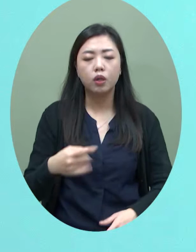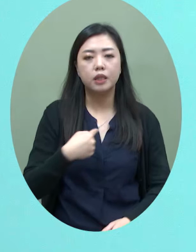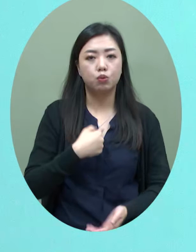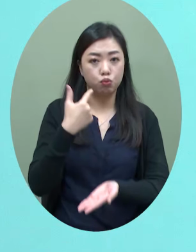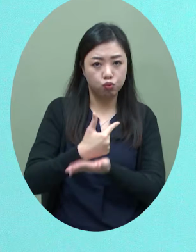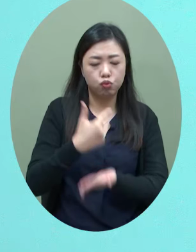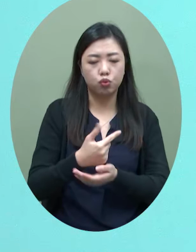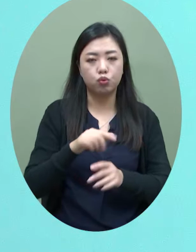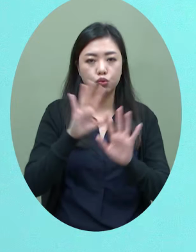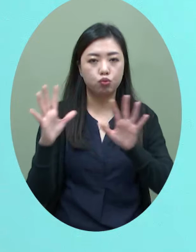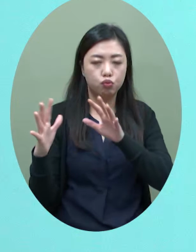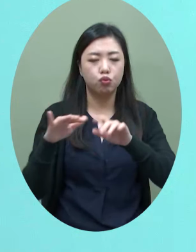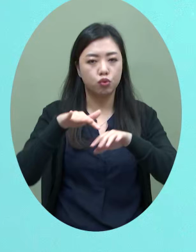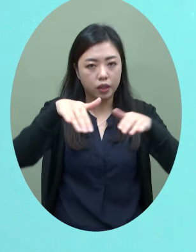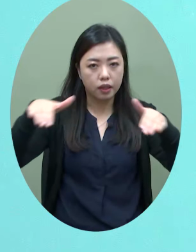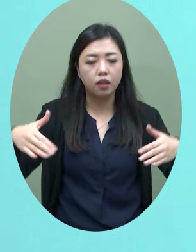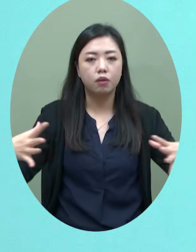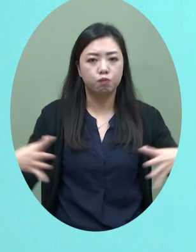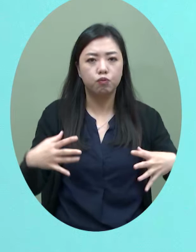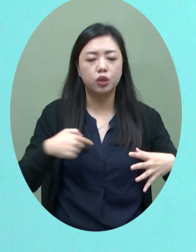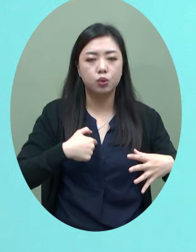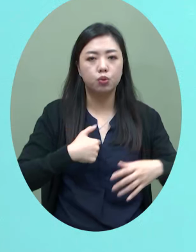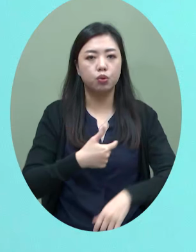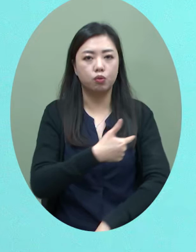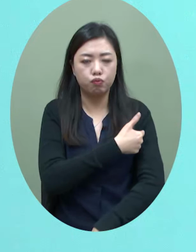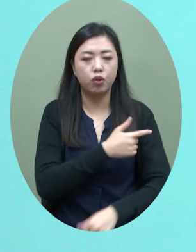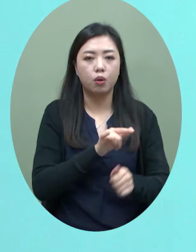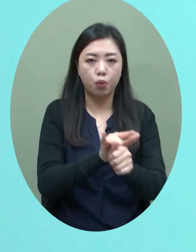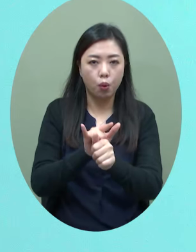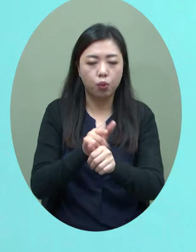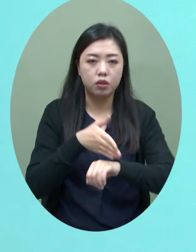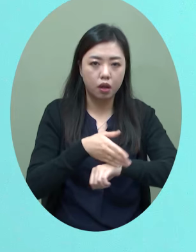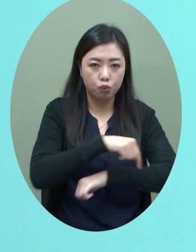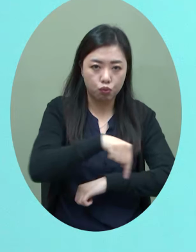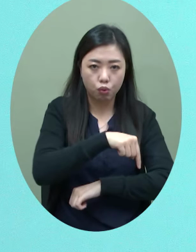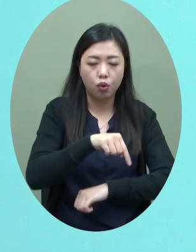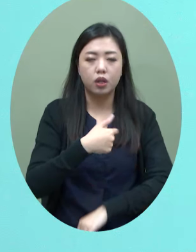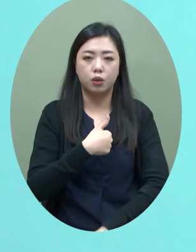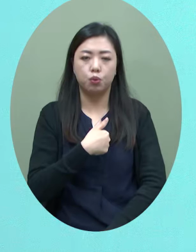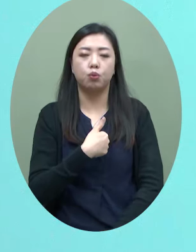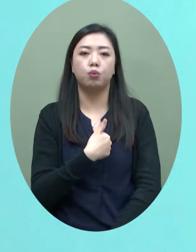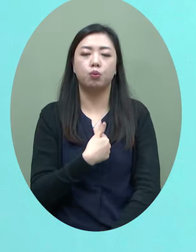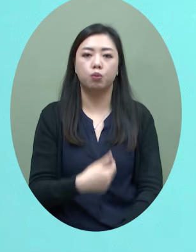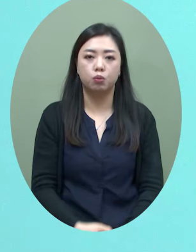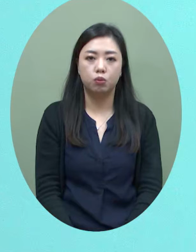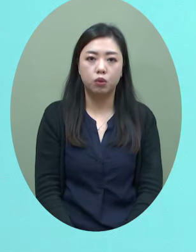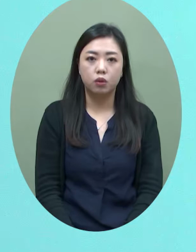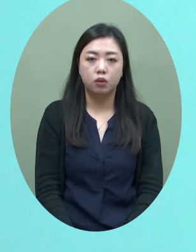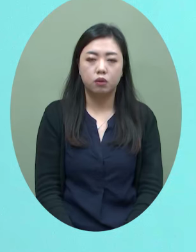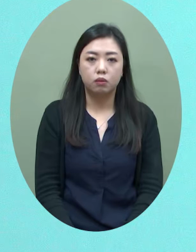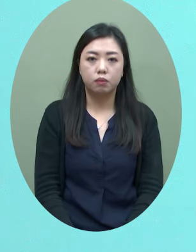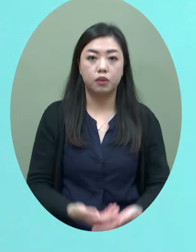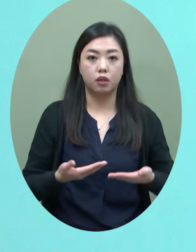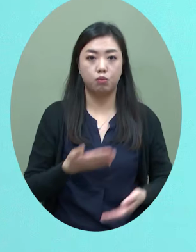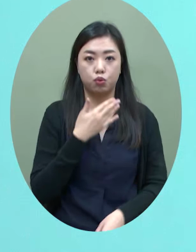咗保護自己、保護屋企人同埋保護我哋整個社區咧，係接受呢個疫苗嘅接種。由今